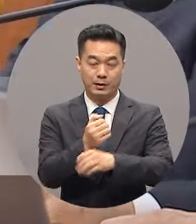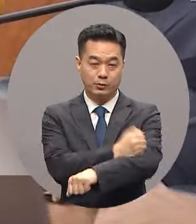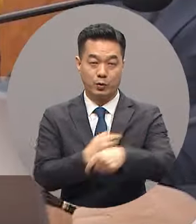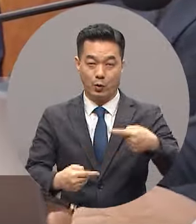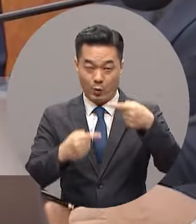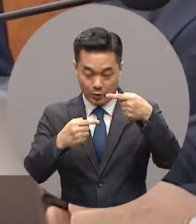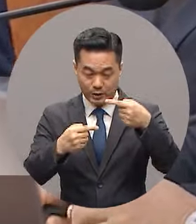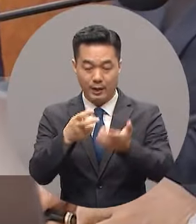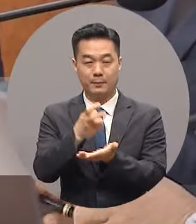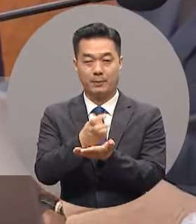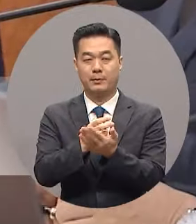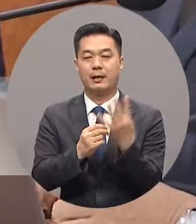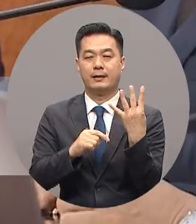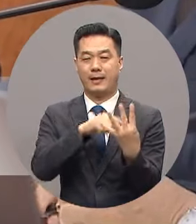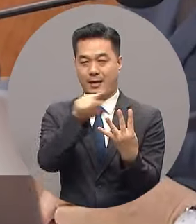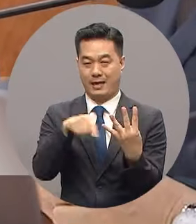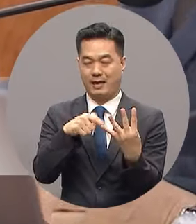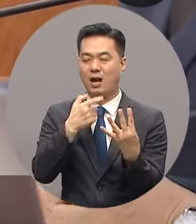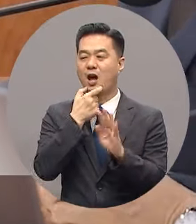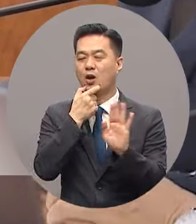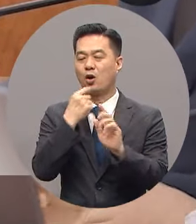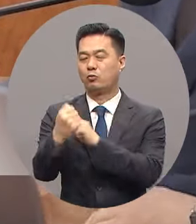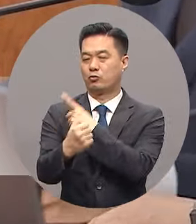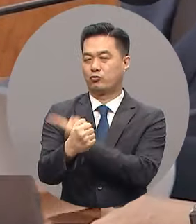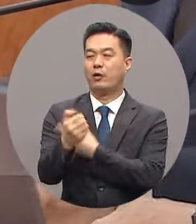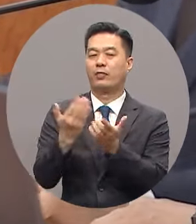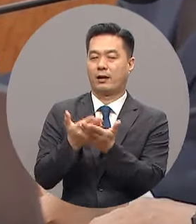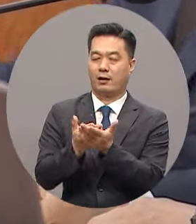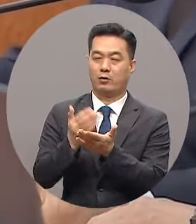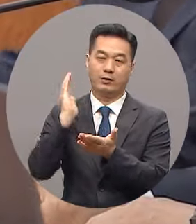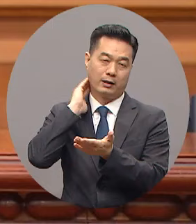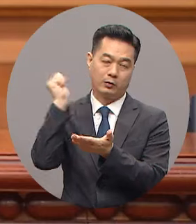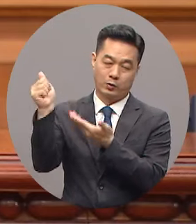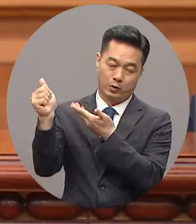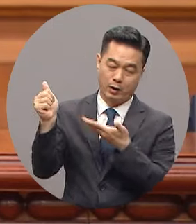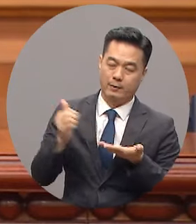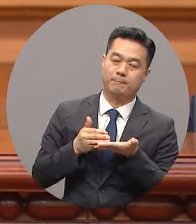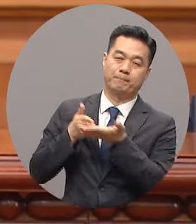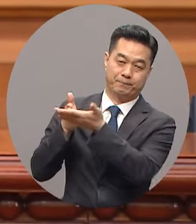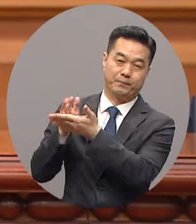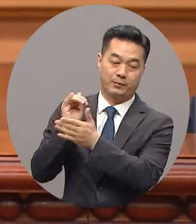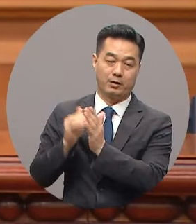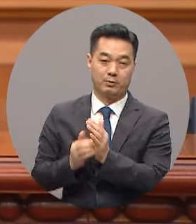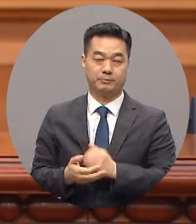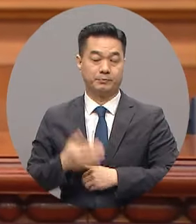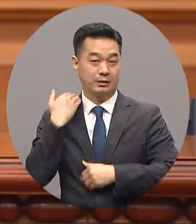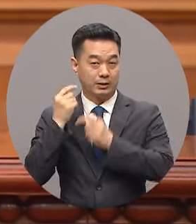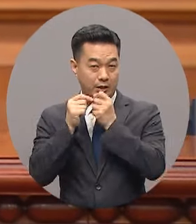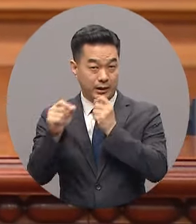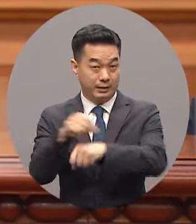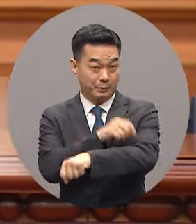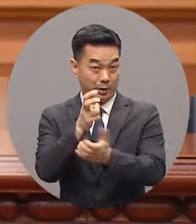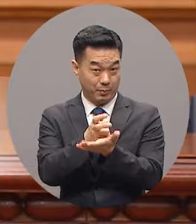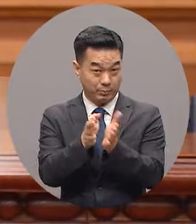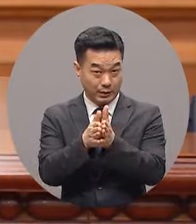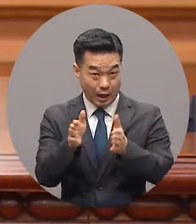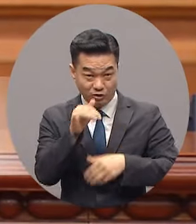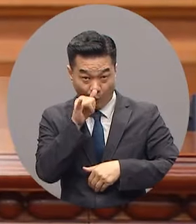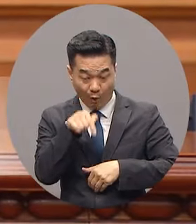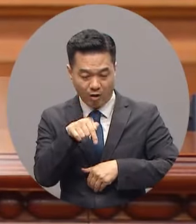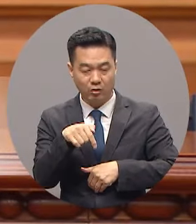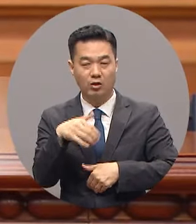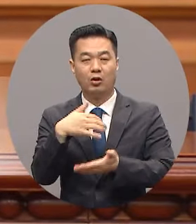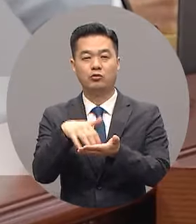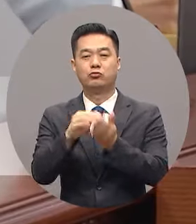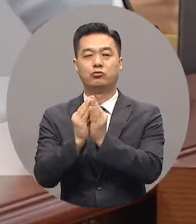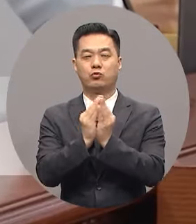대해 제2요구권, 즉 거부권을 행사해달라고 건의했습니다. 한 총리는 전세사기 특별법이 시행되면